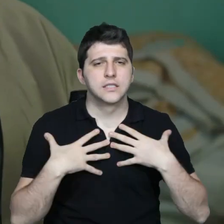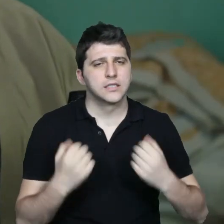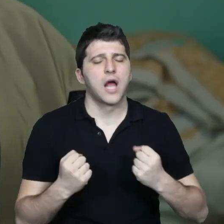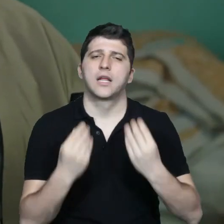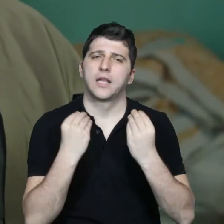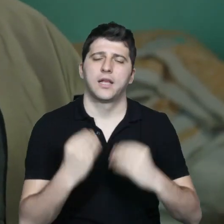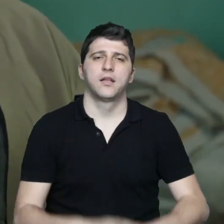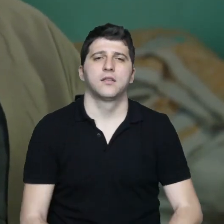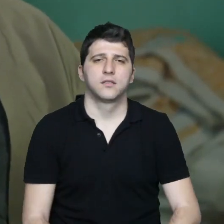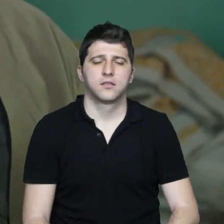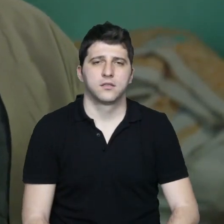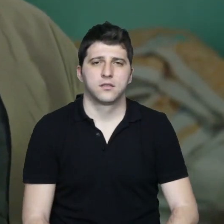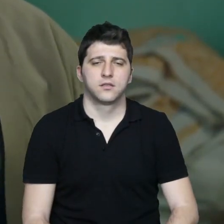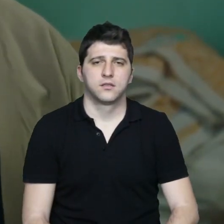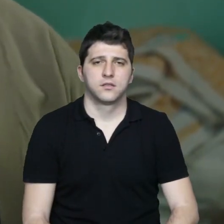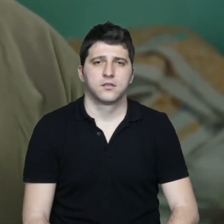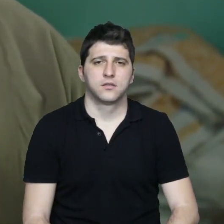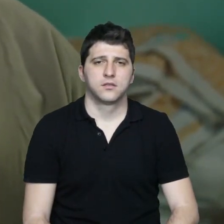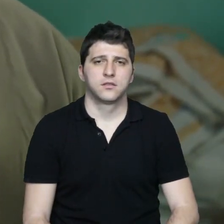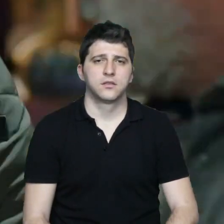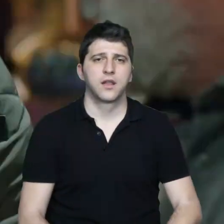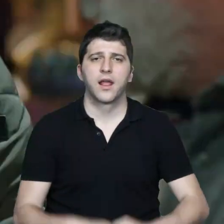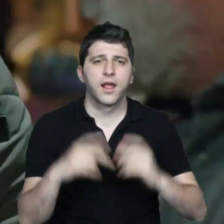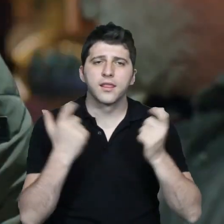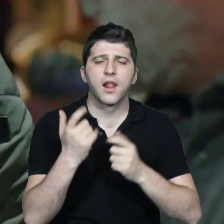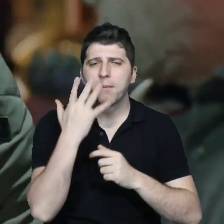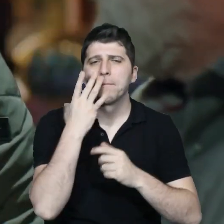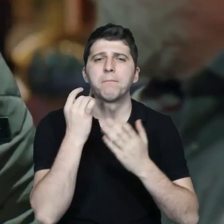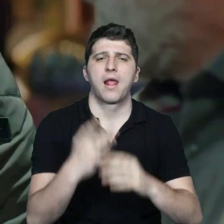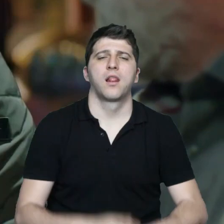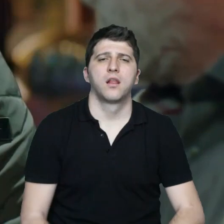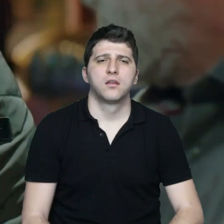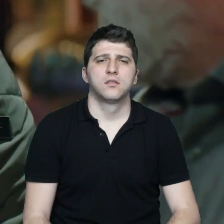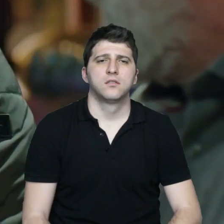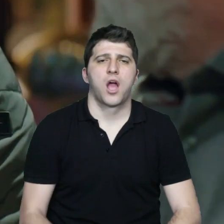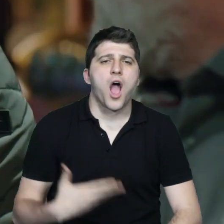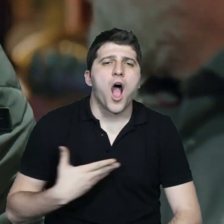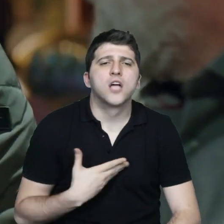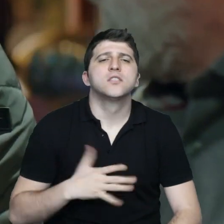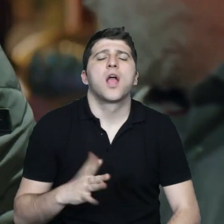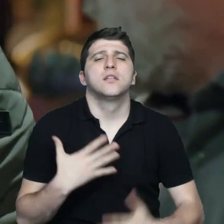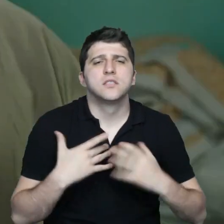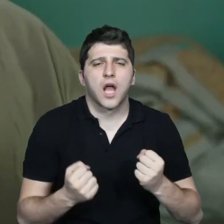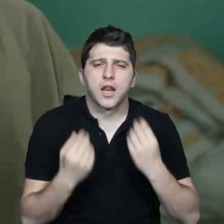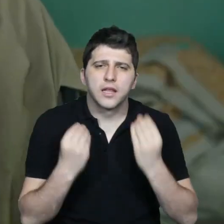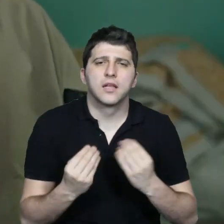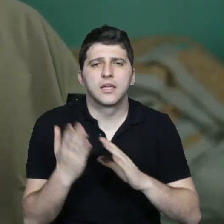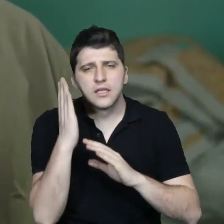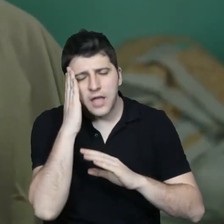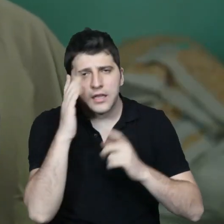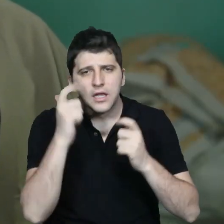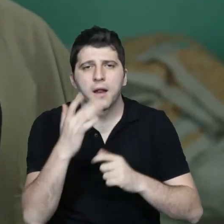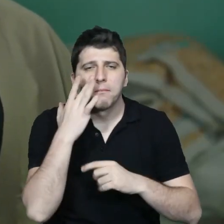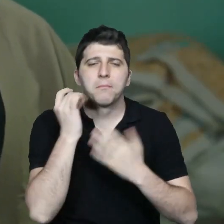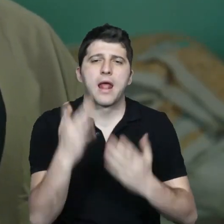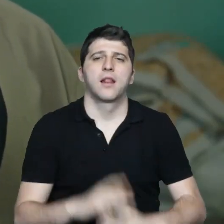sıhhati yerinde. Nerede olduğu belli. Aç değil, açıkta değil. Nerede yattığı, nerede kalktığı